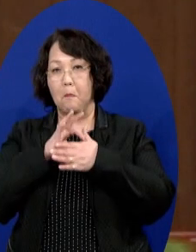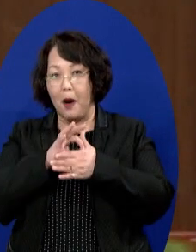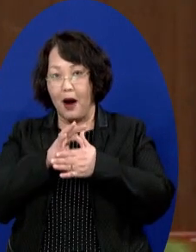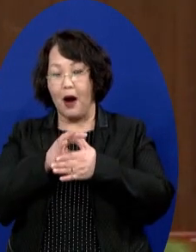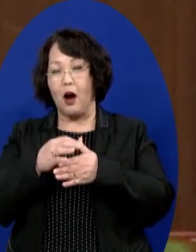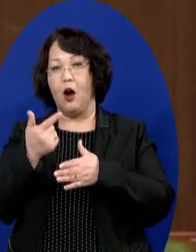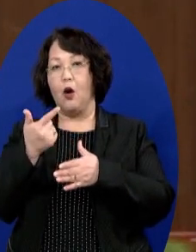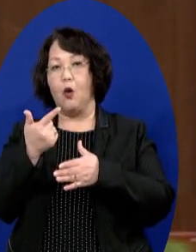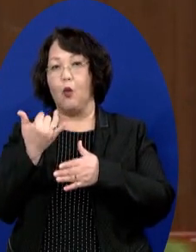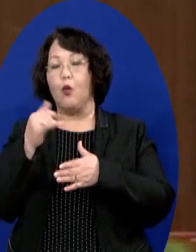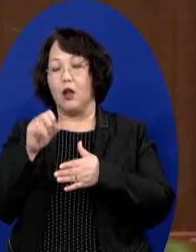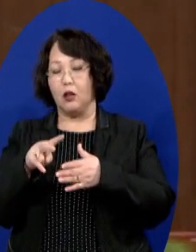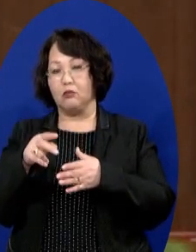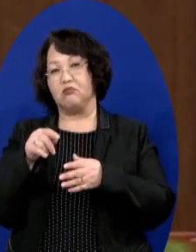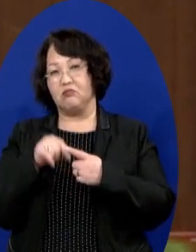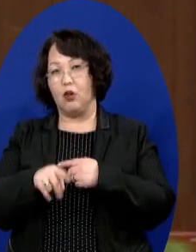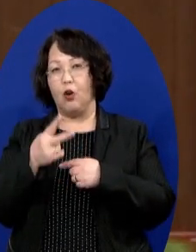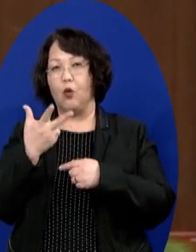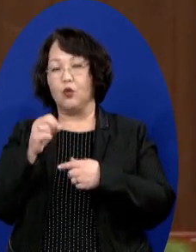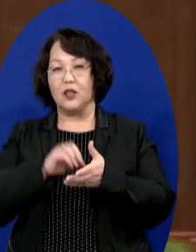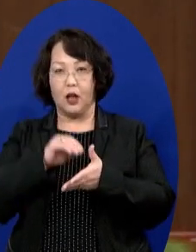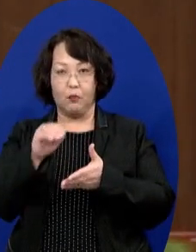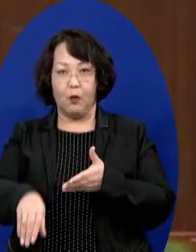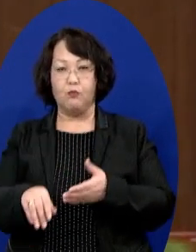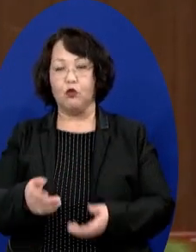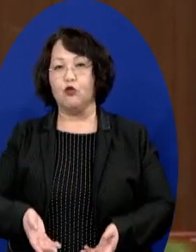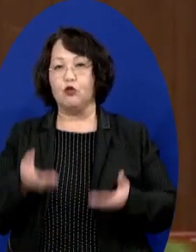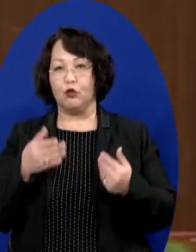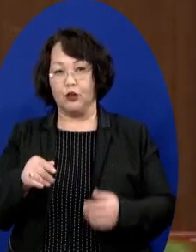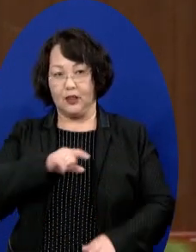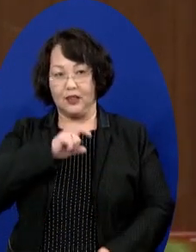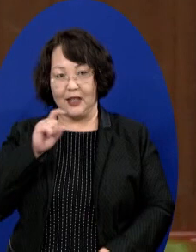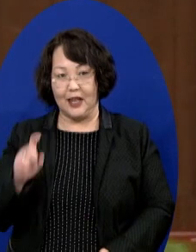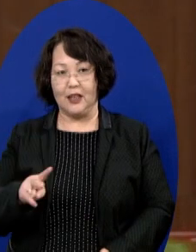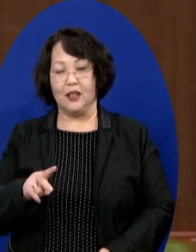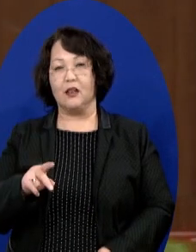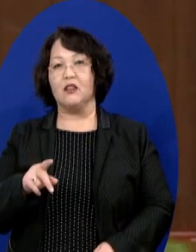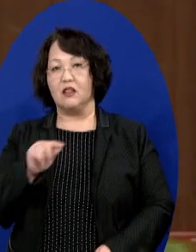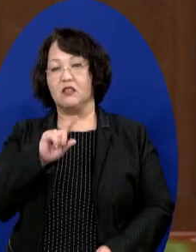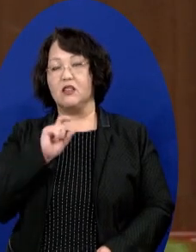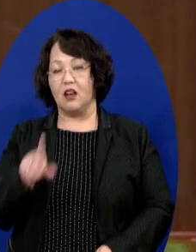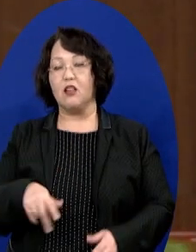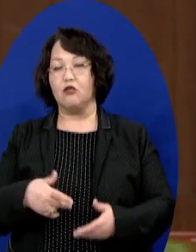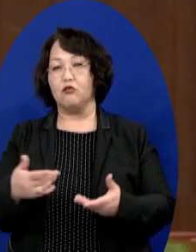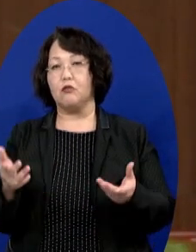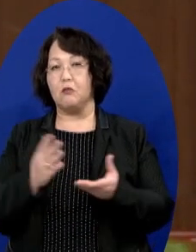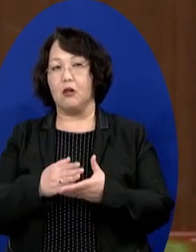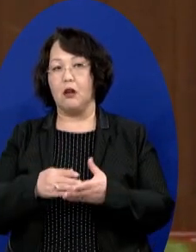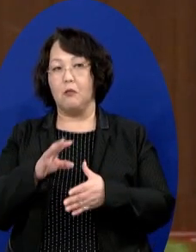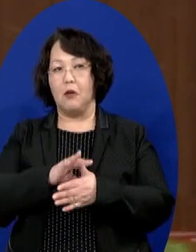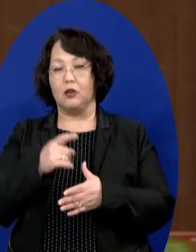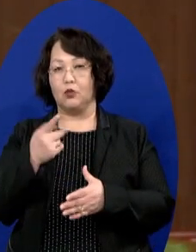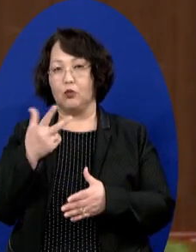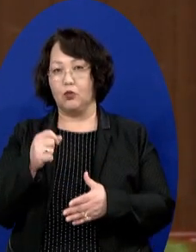дээр бид нэр 230 орчим тэрбум төгрөгийн хөнгөлөлтөө зээлийг гаргаж байгаа. За махан дээр 130, гурилан